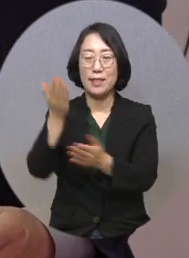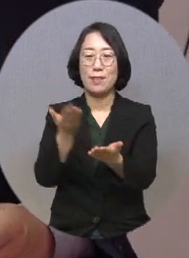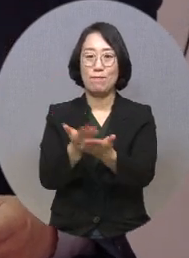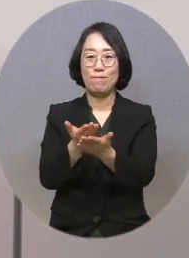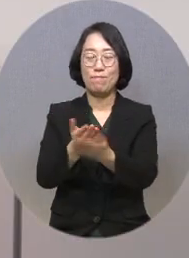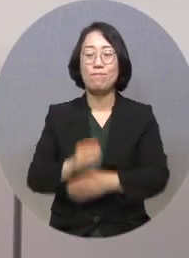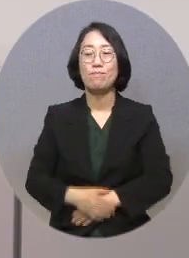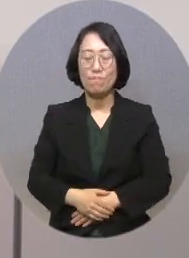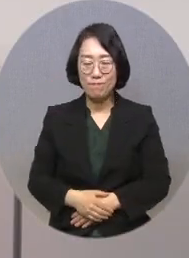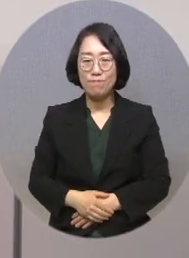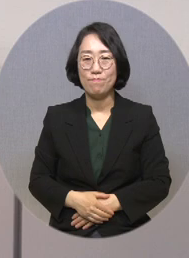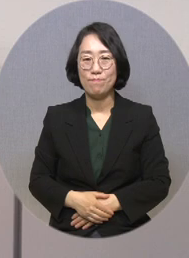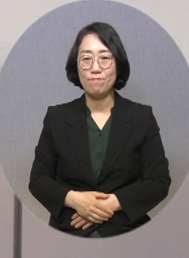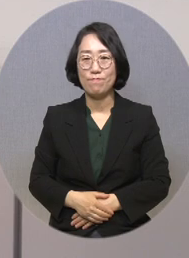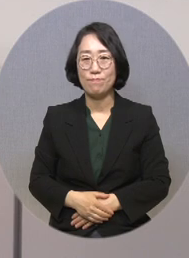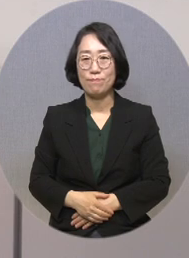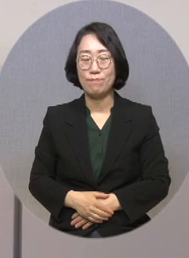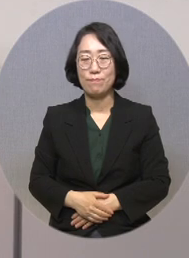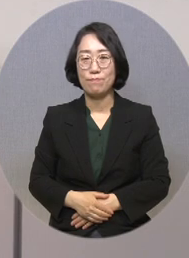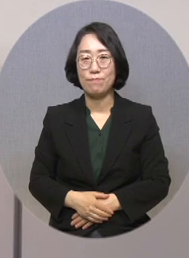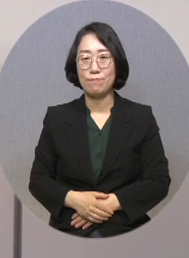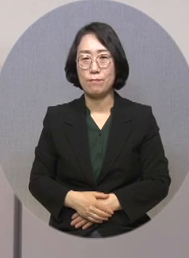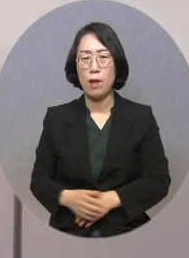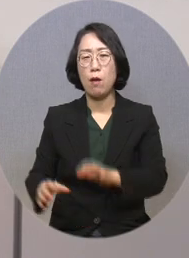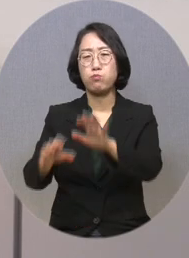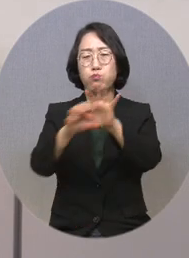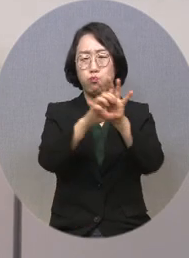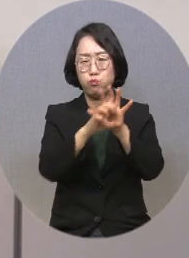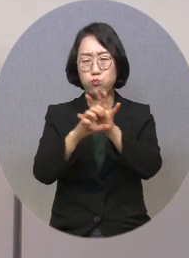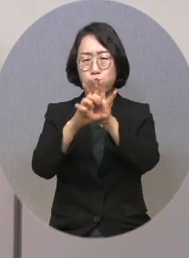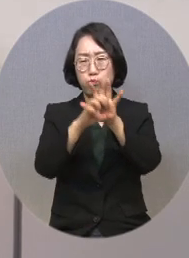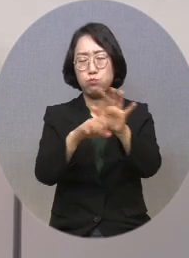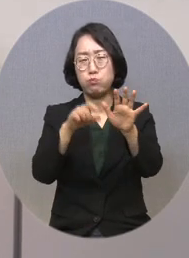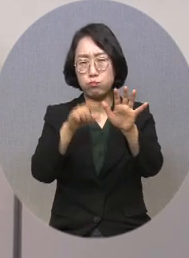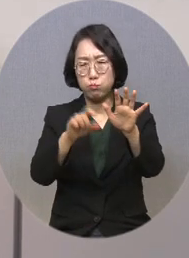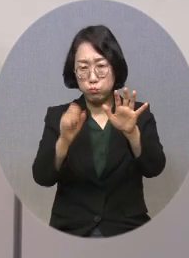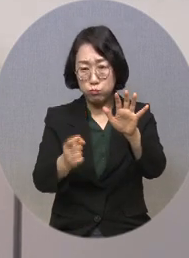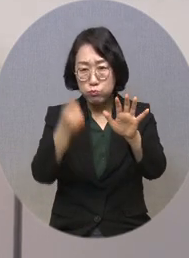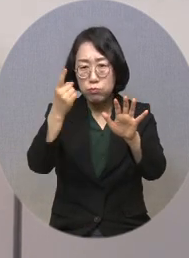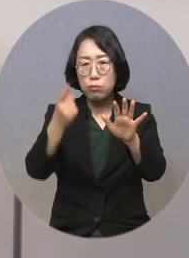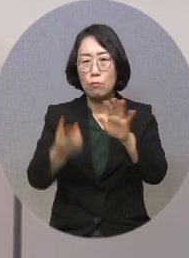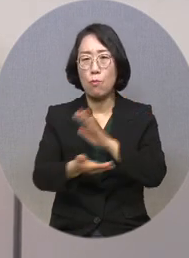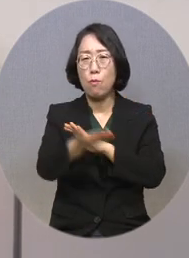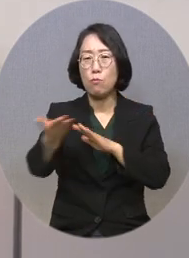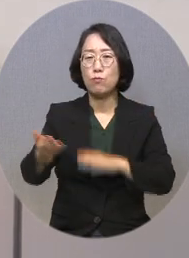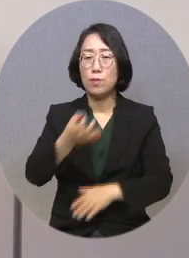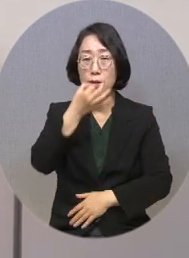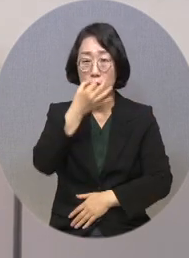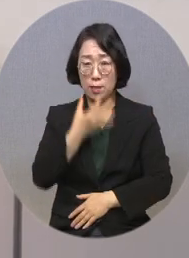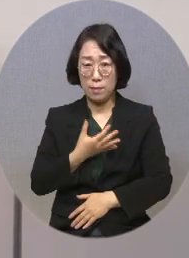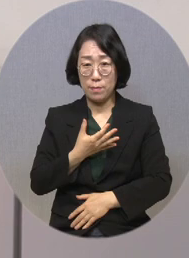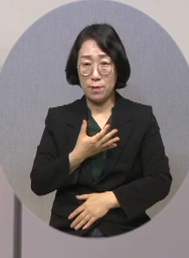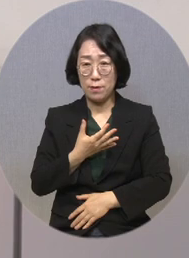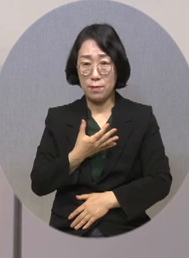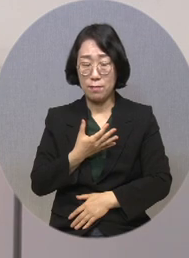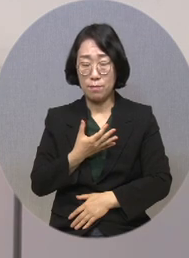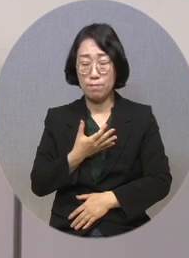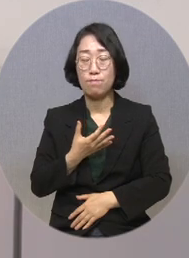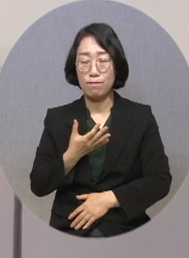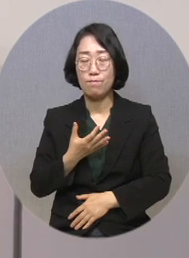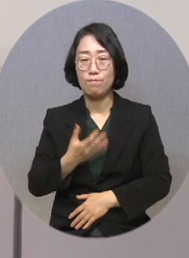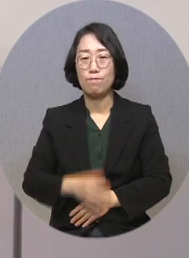감사합니다. 전대미문의 감염병 사태로도 힘든 시기를 보내고 계신